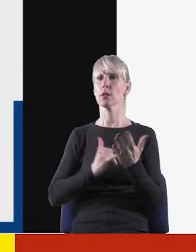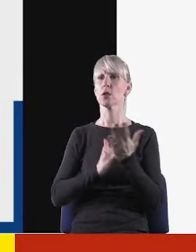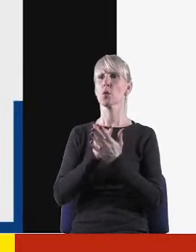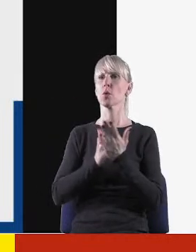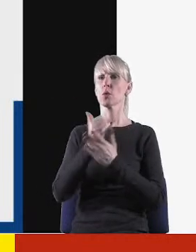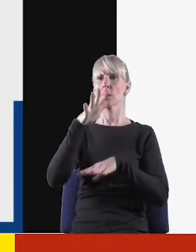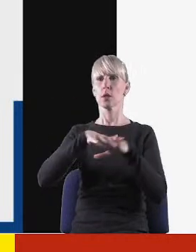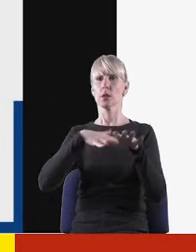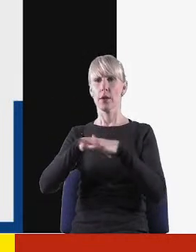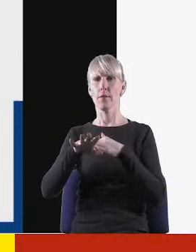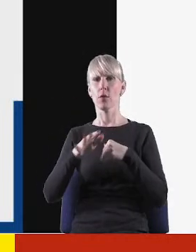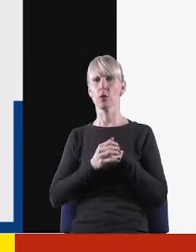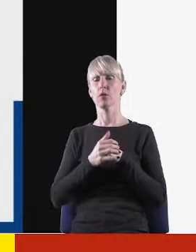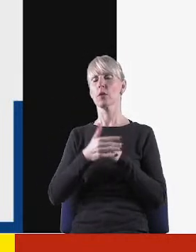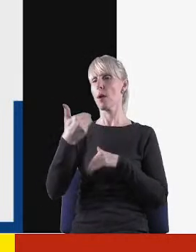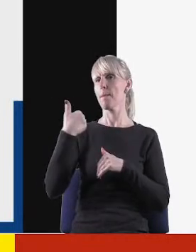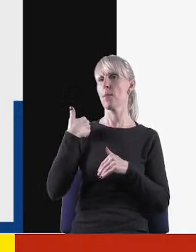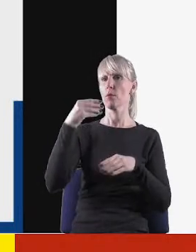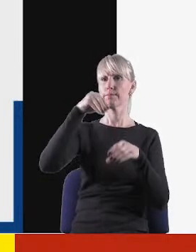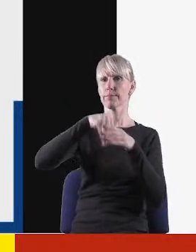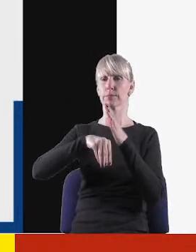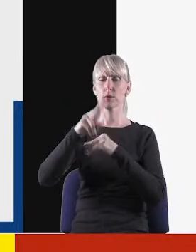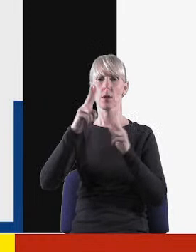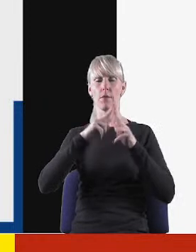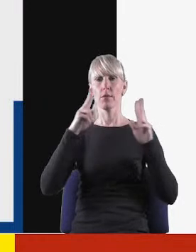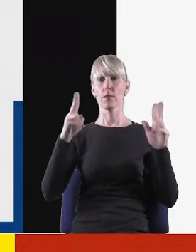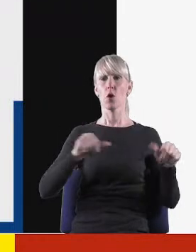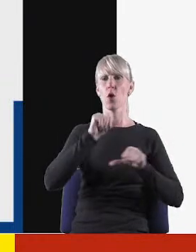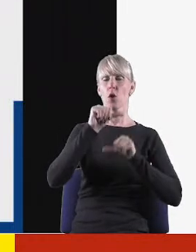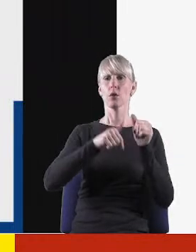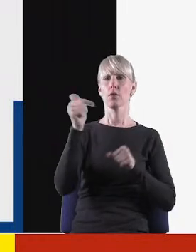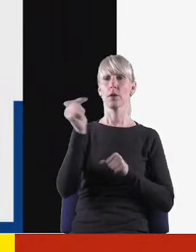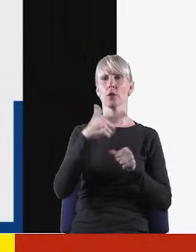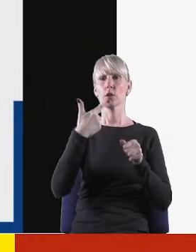zawodowych, brało udział w roku szkolnym